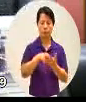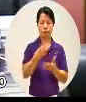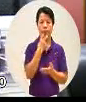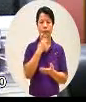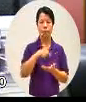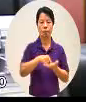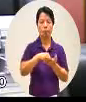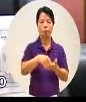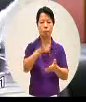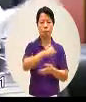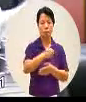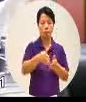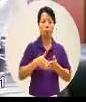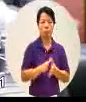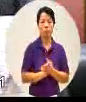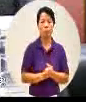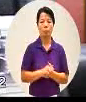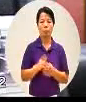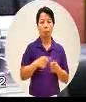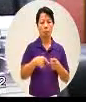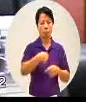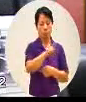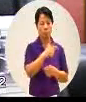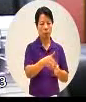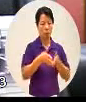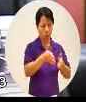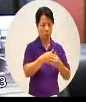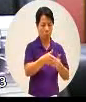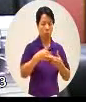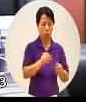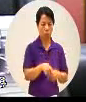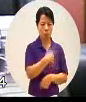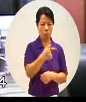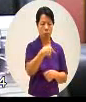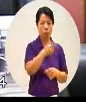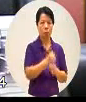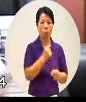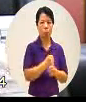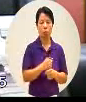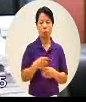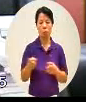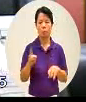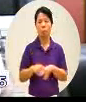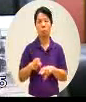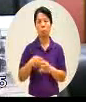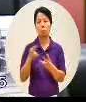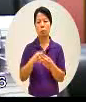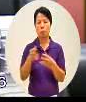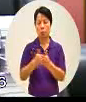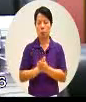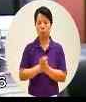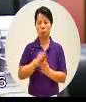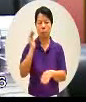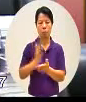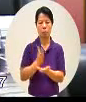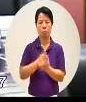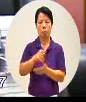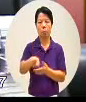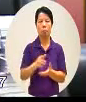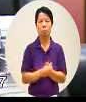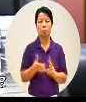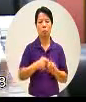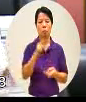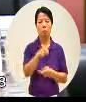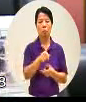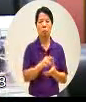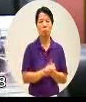做？ 这个我们会 讲。啊，不该做，叫你本州工业区不要扩编，计划终止，啊！你一定要走。 我们会加强跟这个。